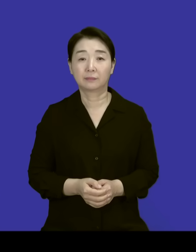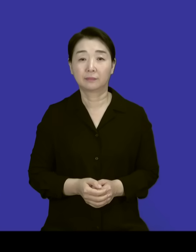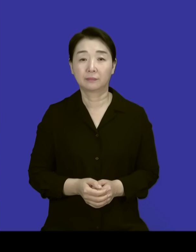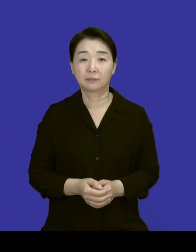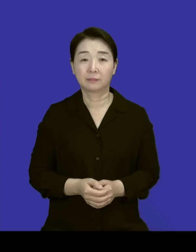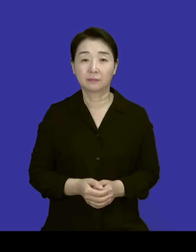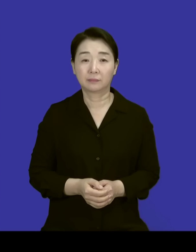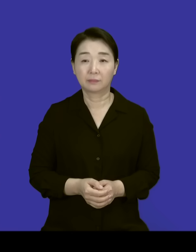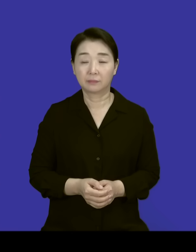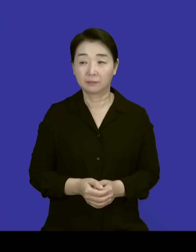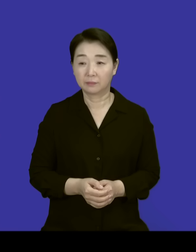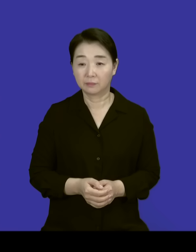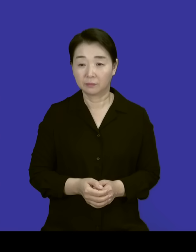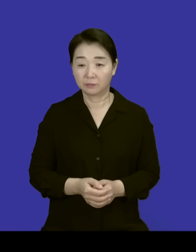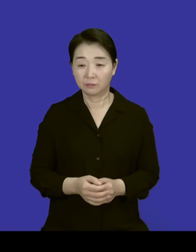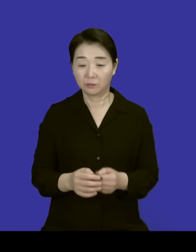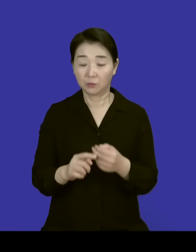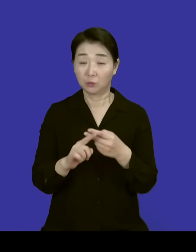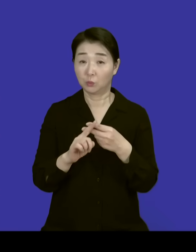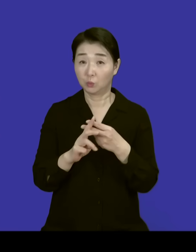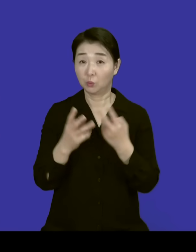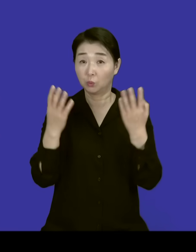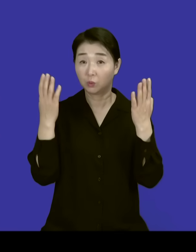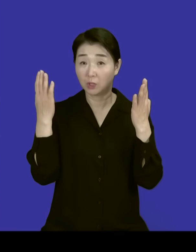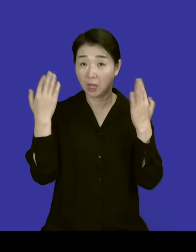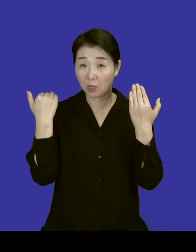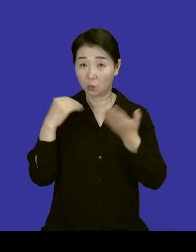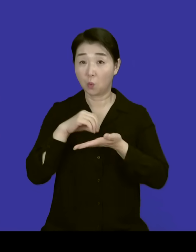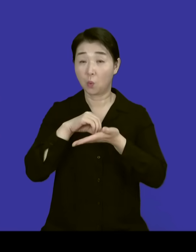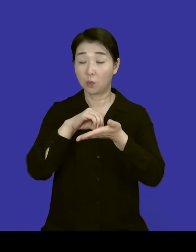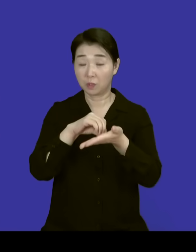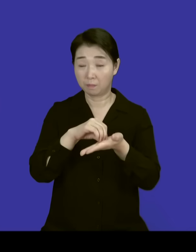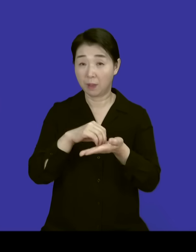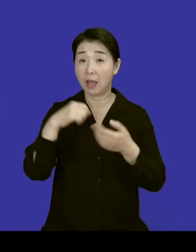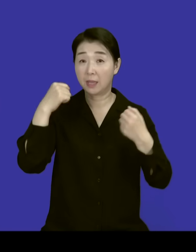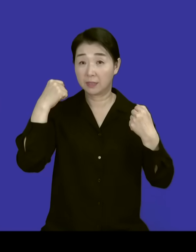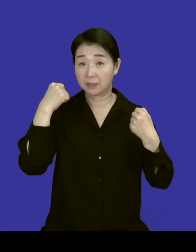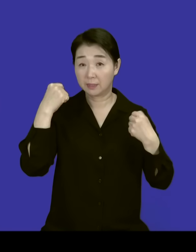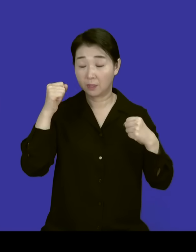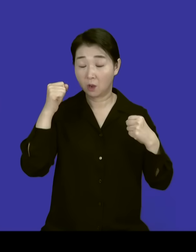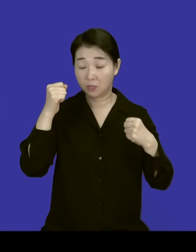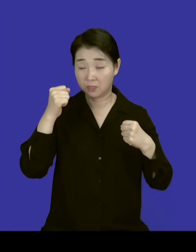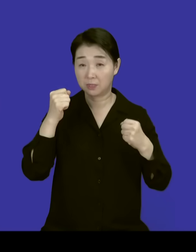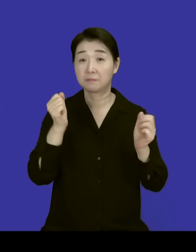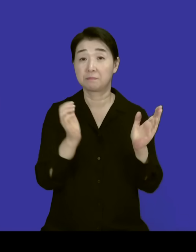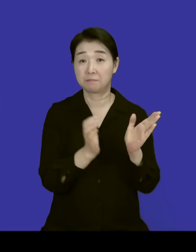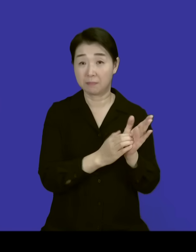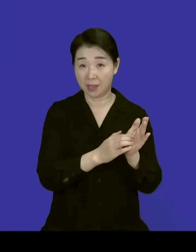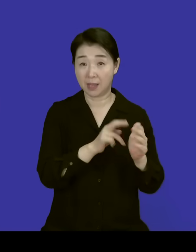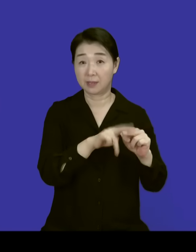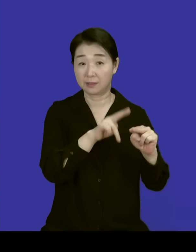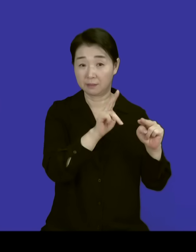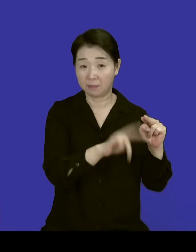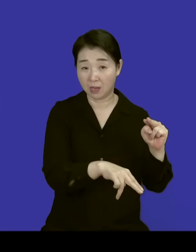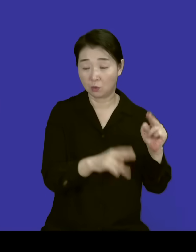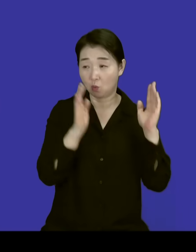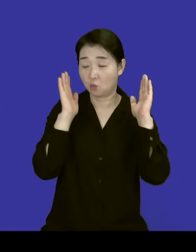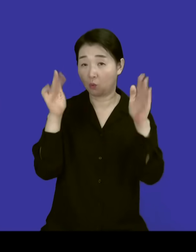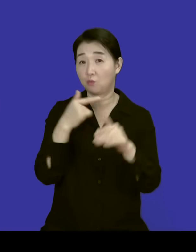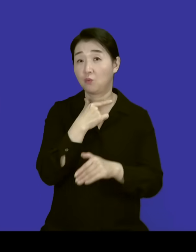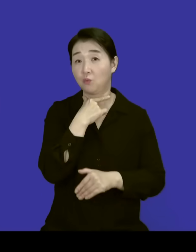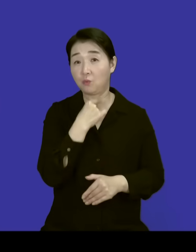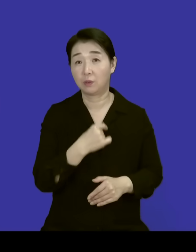이제 중학교 올라가서 이제 그거는 그만뒀고 네. 그래도 공부를 한번 해보려고 열심히 했고 예. 공부를 해보려고 했고 예.